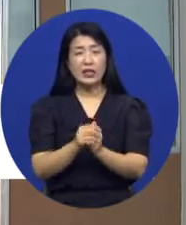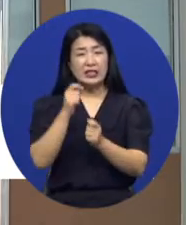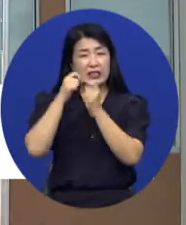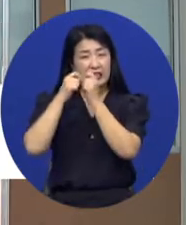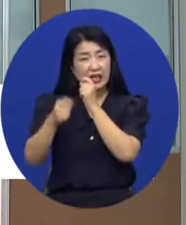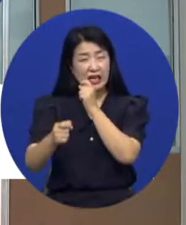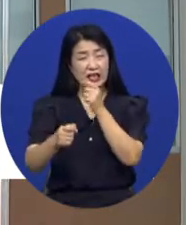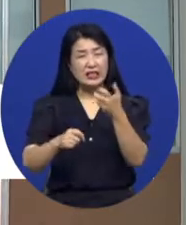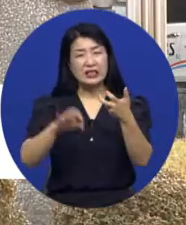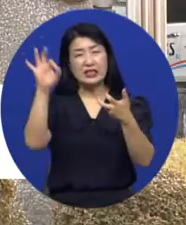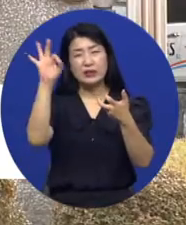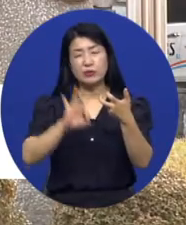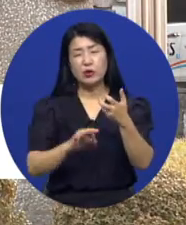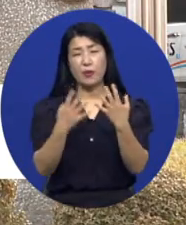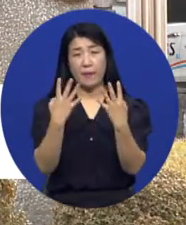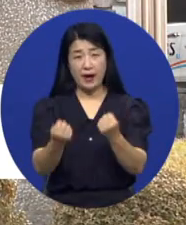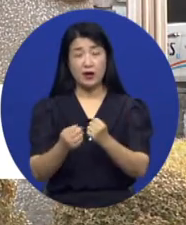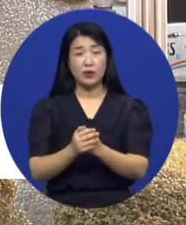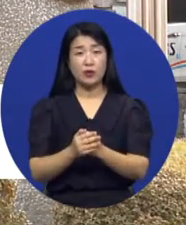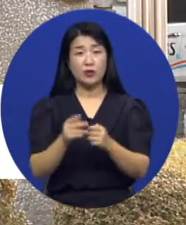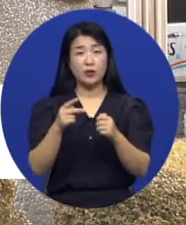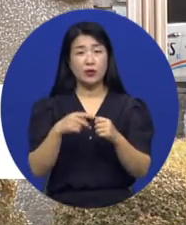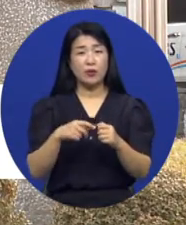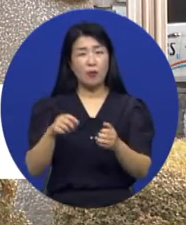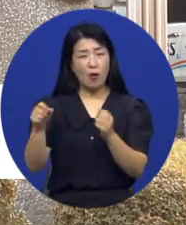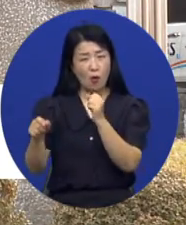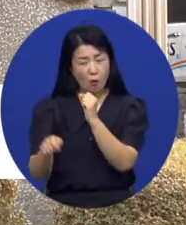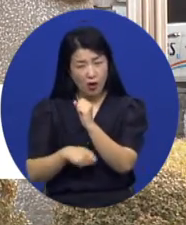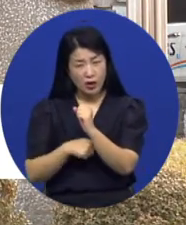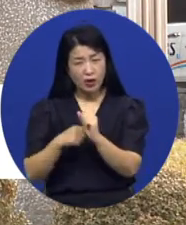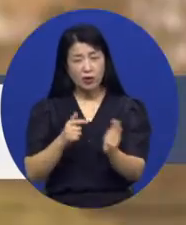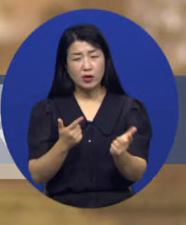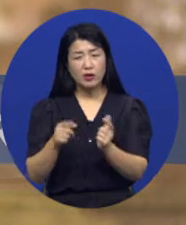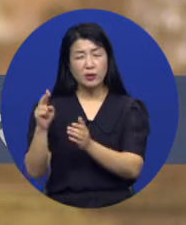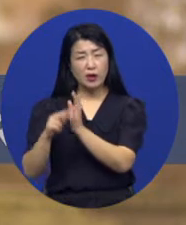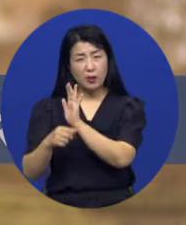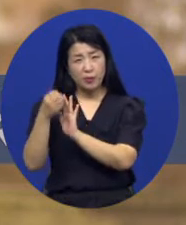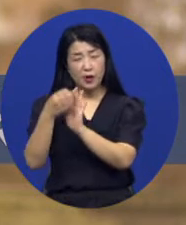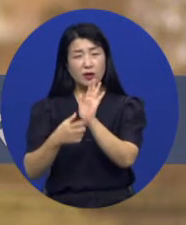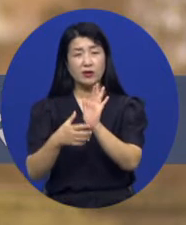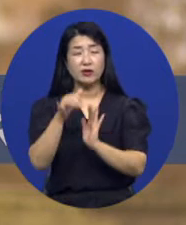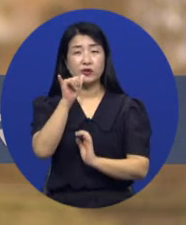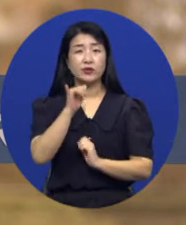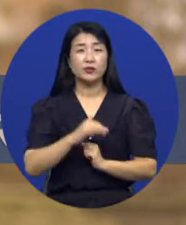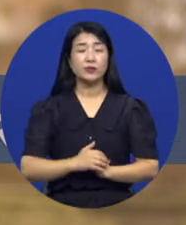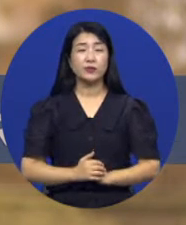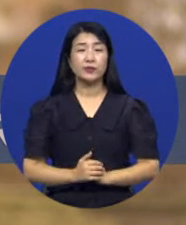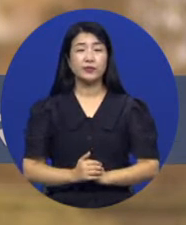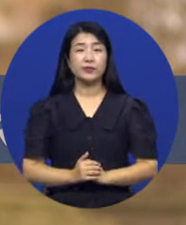전체의 70% 로 가장 많았고 횡령 신용 경매 째 등의 순이었습니다